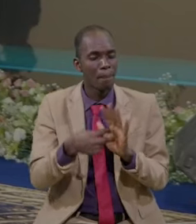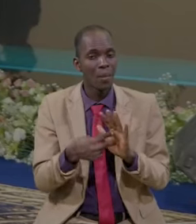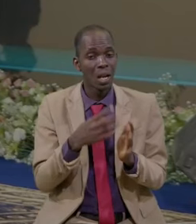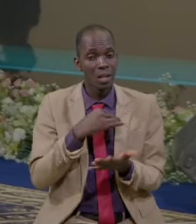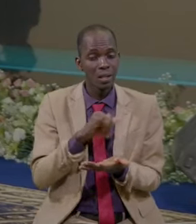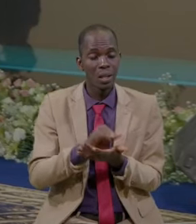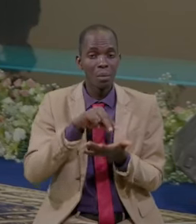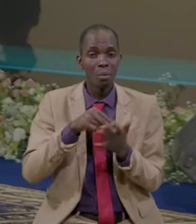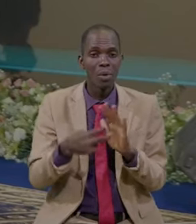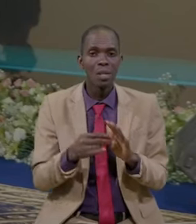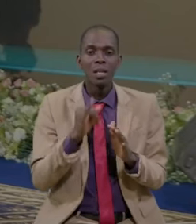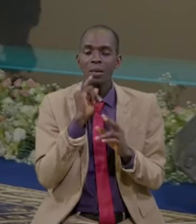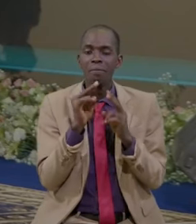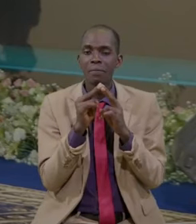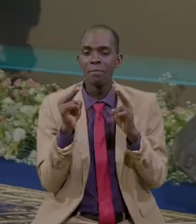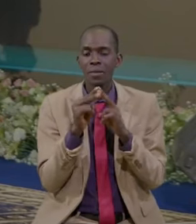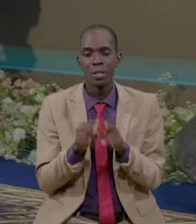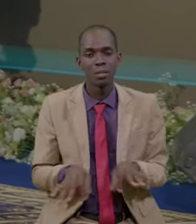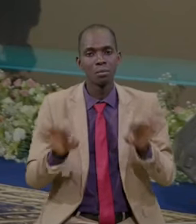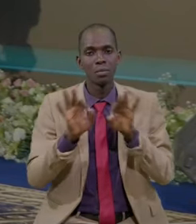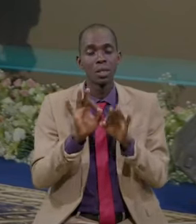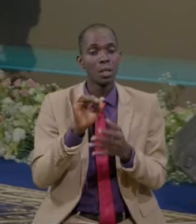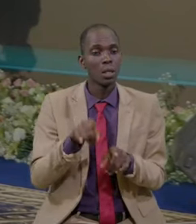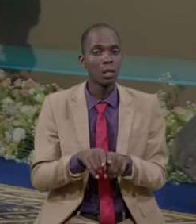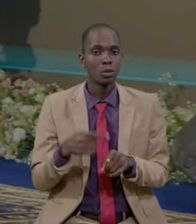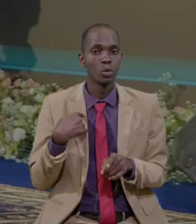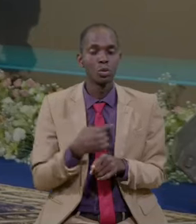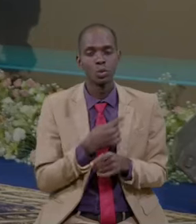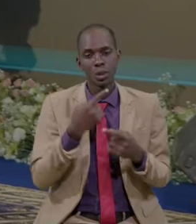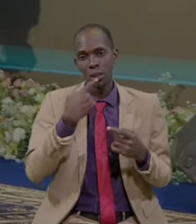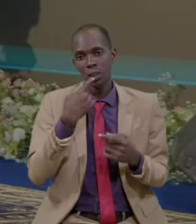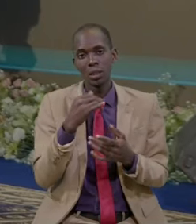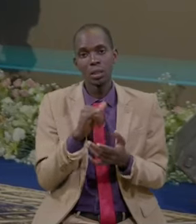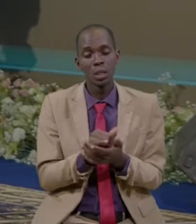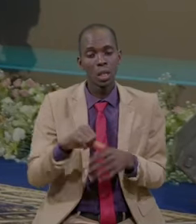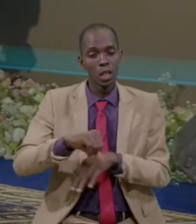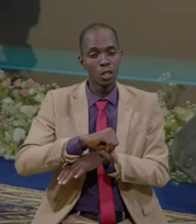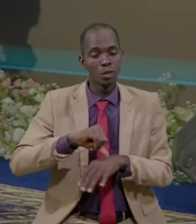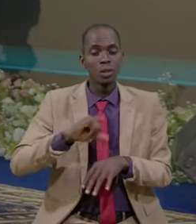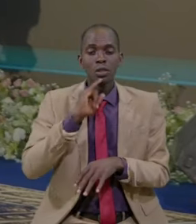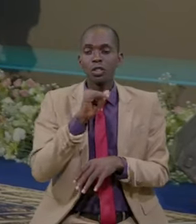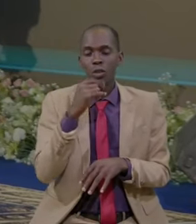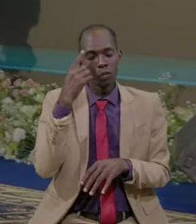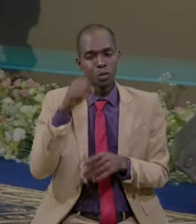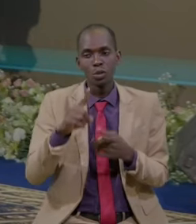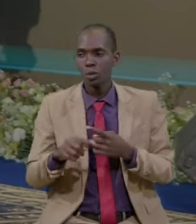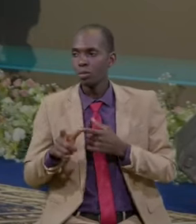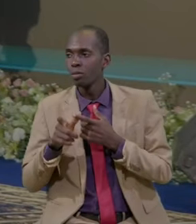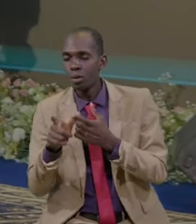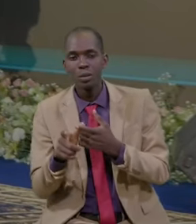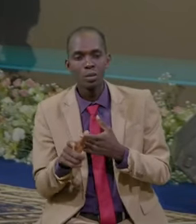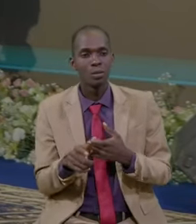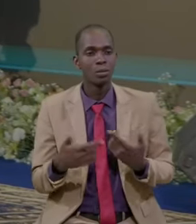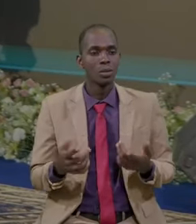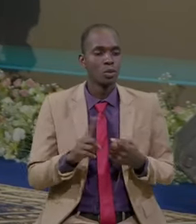Et l'objectif est très important. Comme l'avons dit, l'onction, ce n'est pas seulement pour trembler, ce n'est pas pour courir. L'onction, ce n'est pas seulement